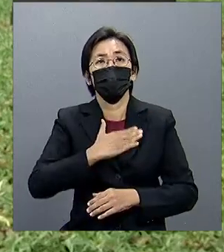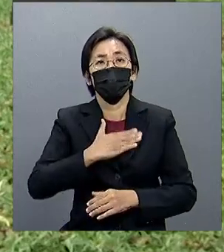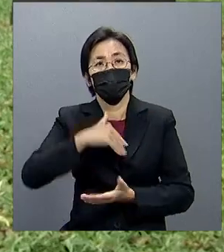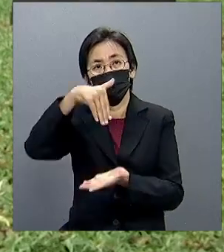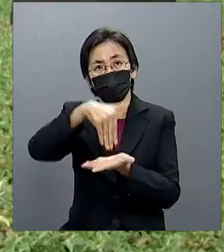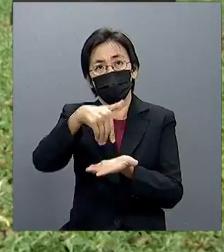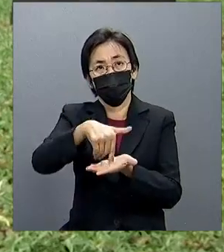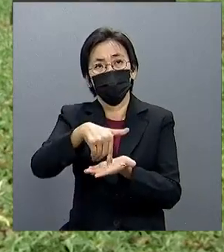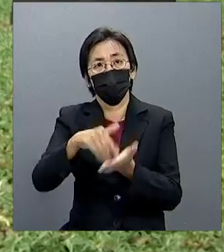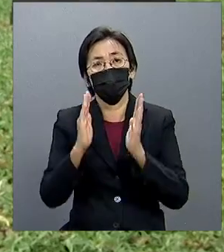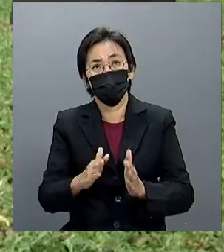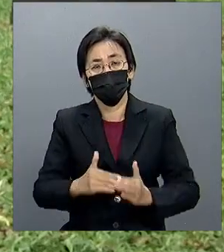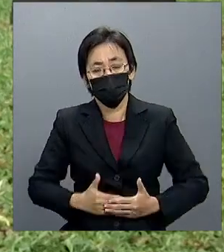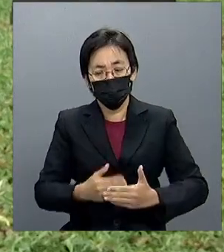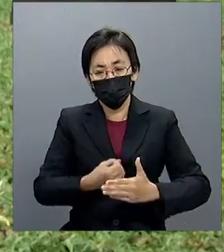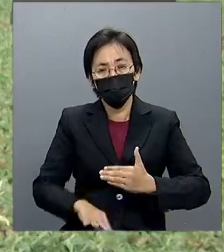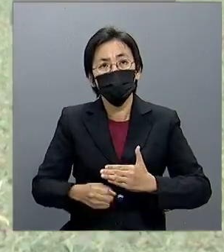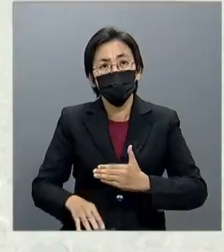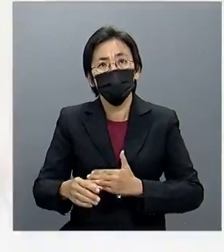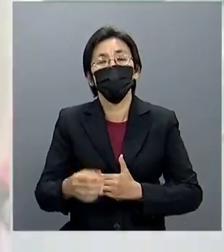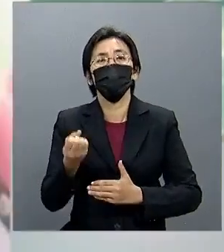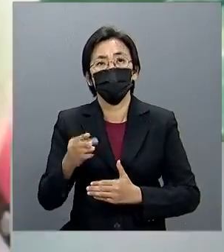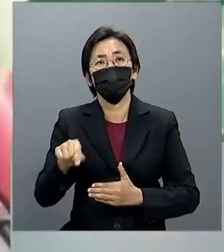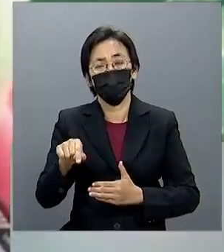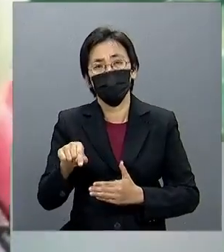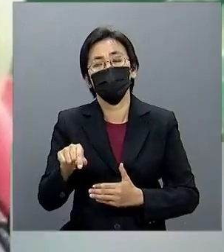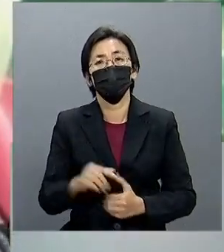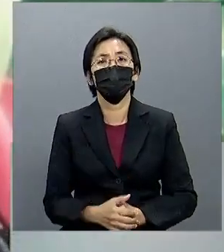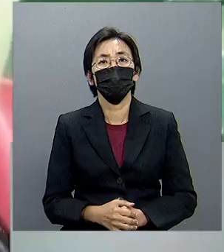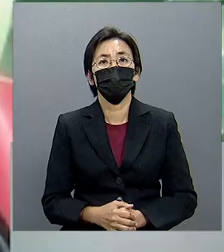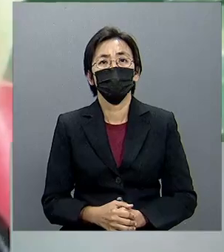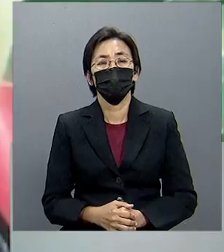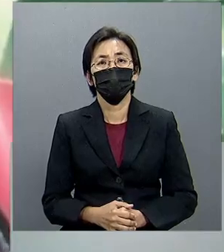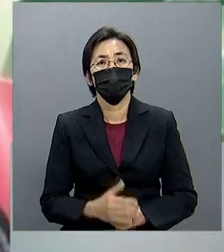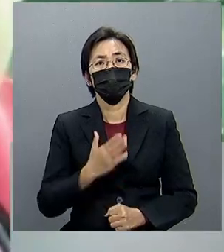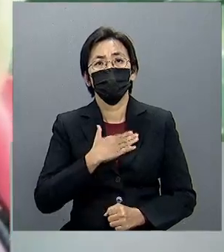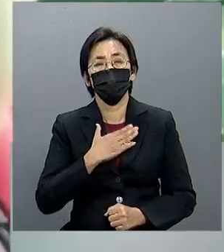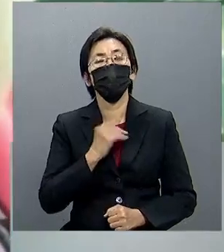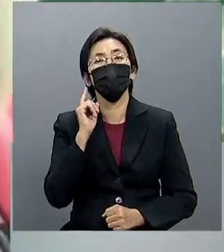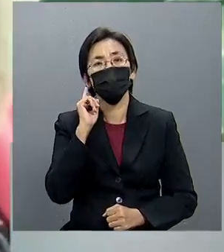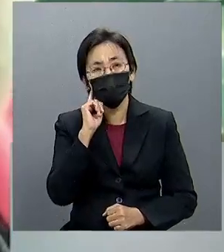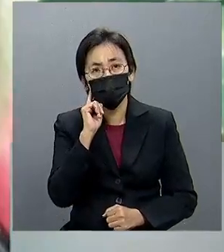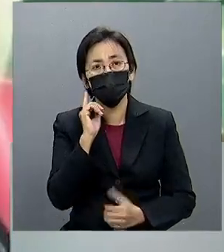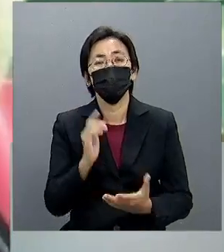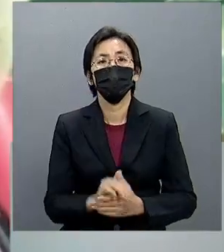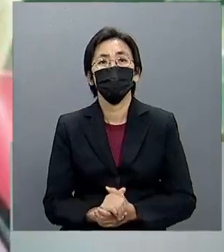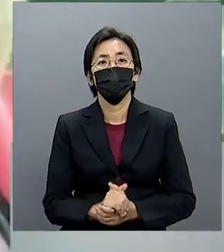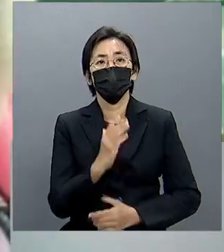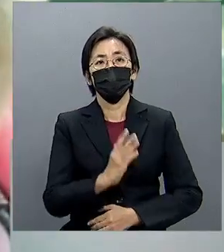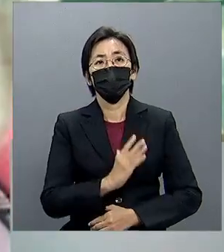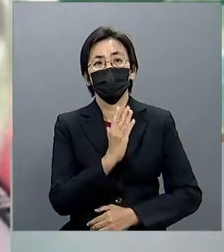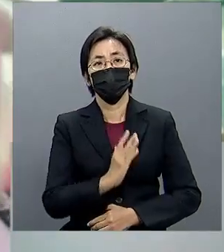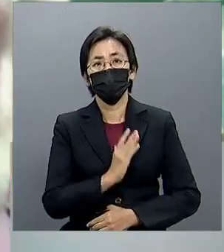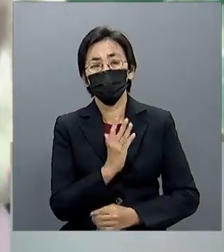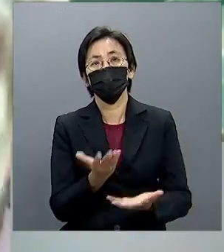การตั้งครรภ์ในส่วนภูมิภาคค่ะ แต่เราต้องศรัทธาและให้เกียรติแก่เขาว่าเฮ้ย